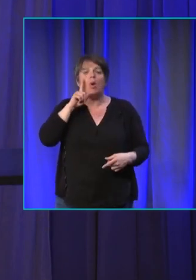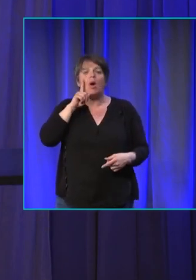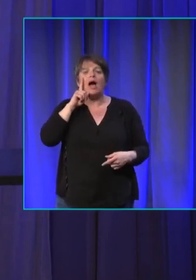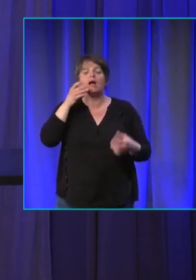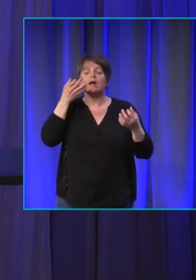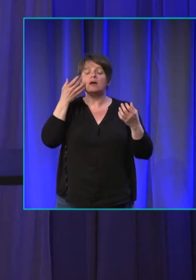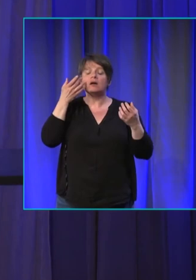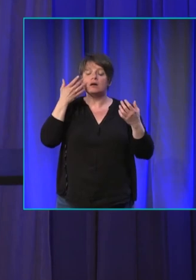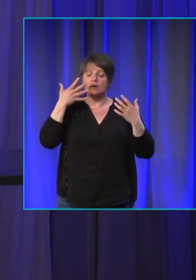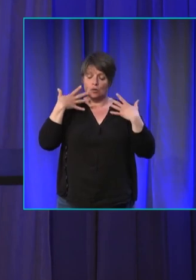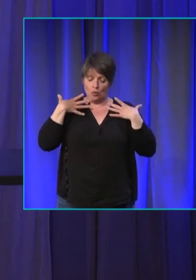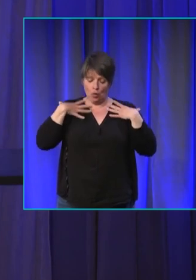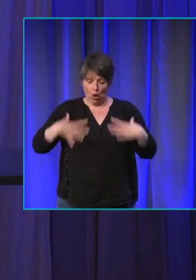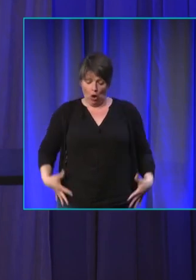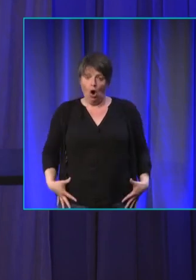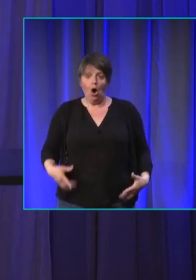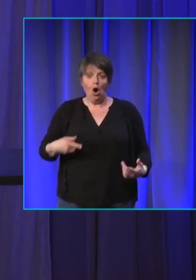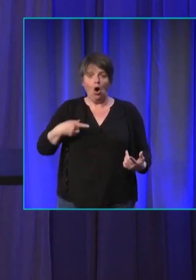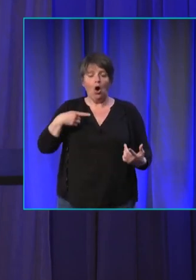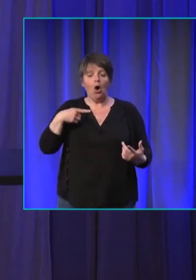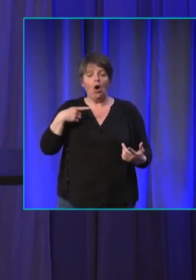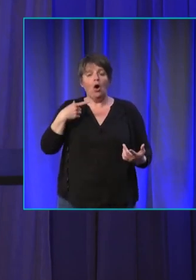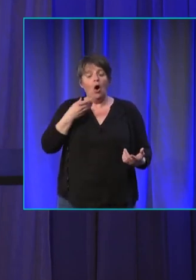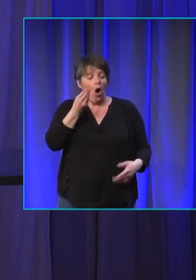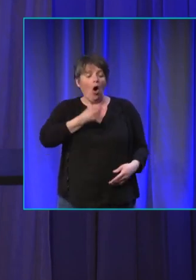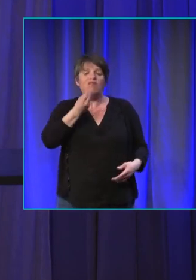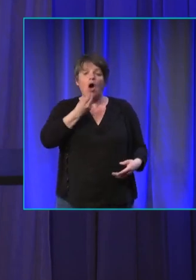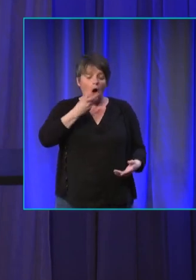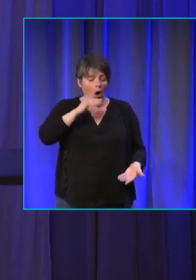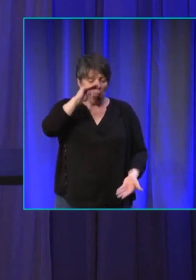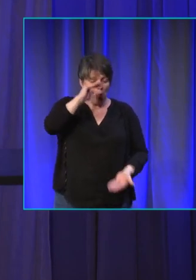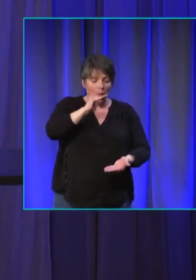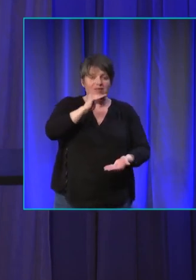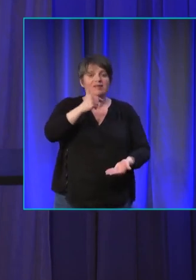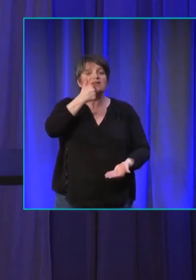de circulation, le temps de transit, en fait, il est toujours plus court chez l'enfant. Donc ça,